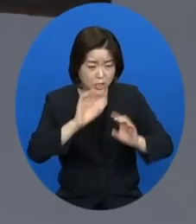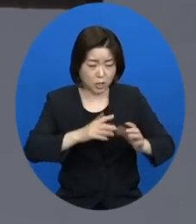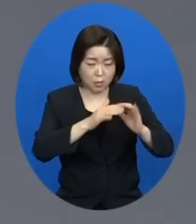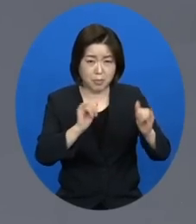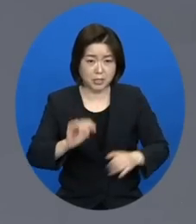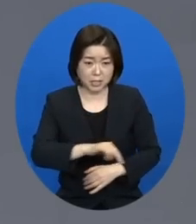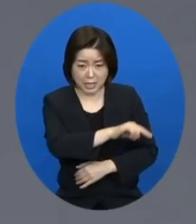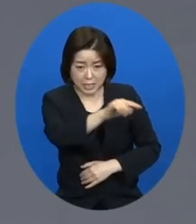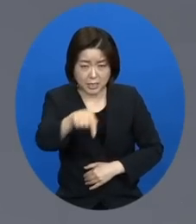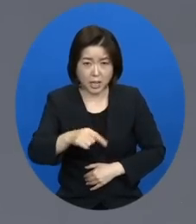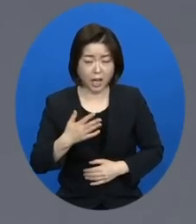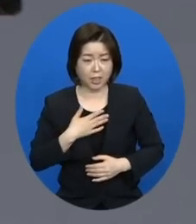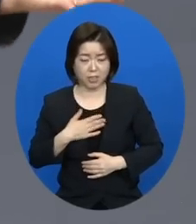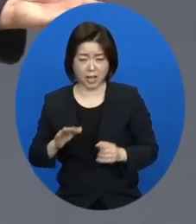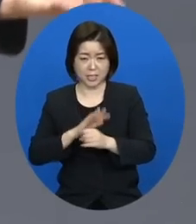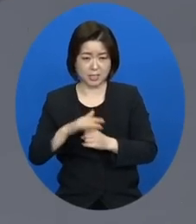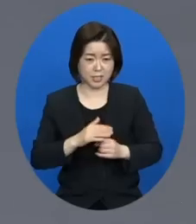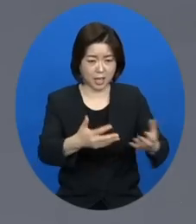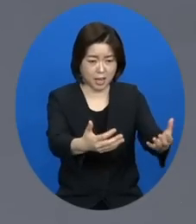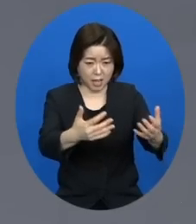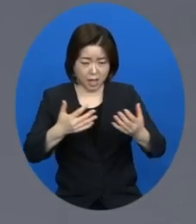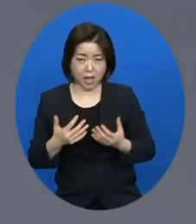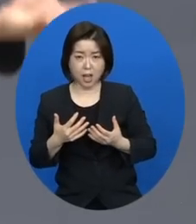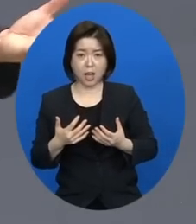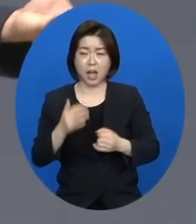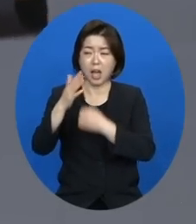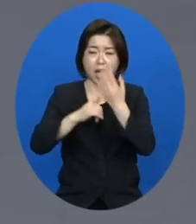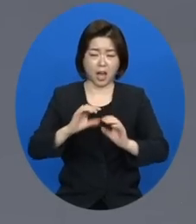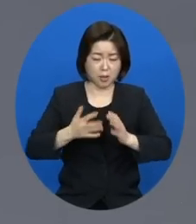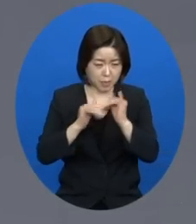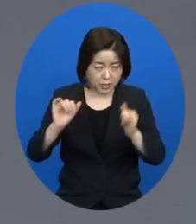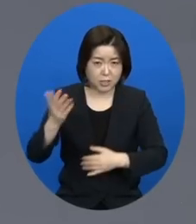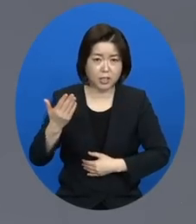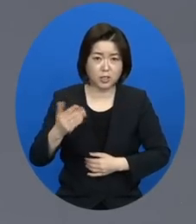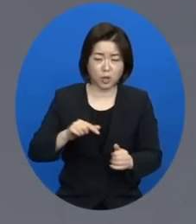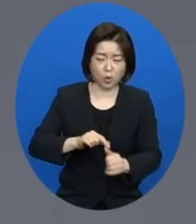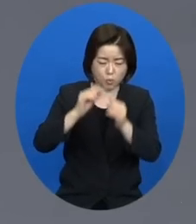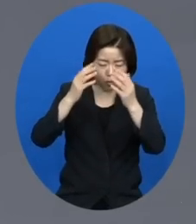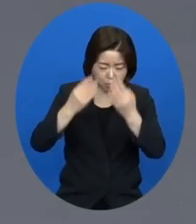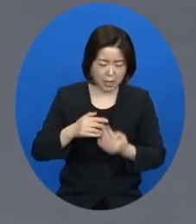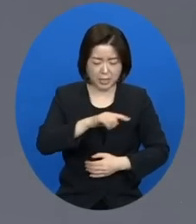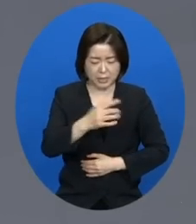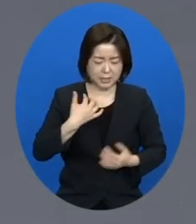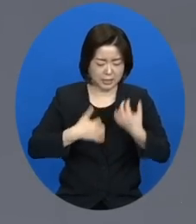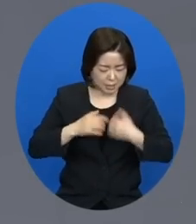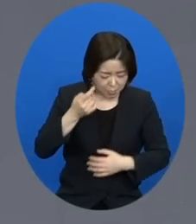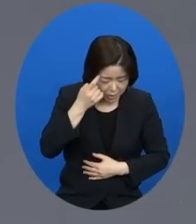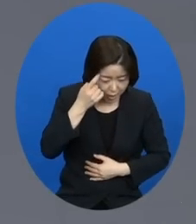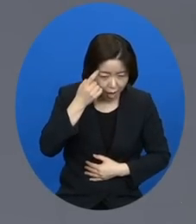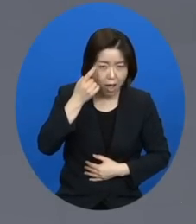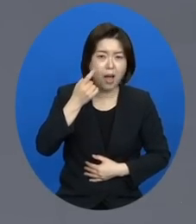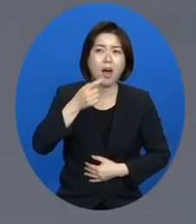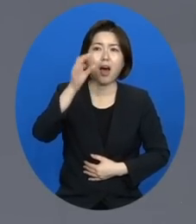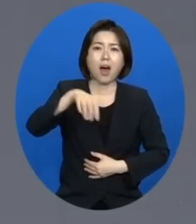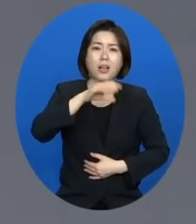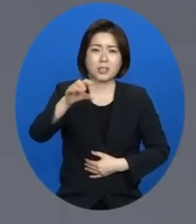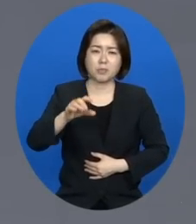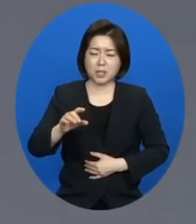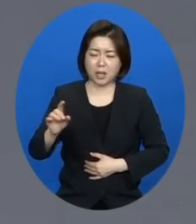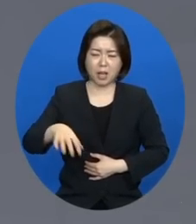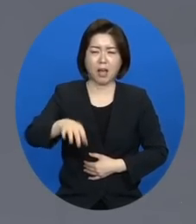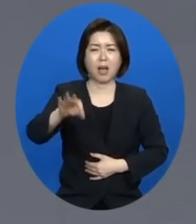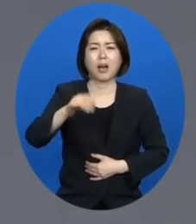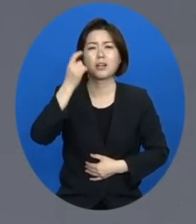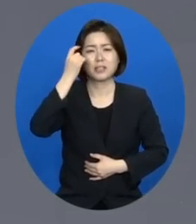그 자들이, 나의 사랑하는 자녀들이 하나님 백성이 되고 구원받을 그 기쁨을 생각하니 이 십자가는 아무것도